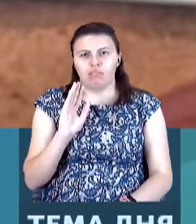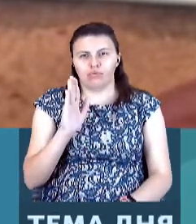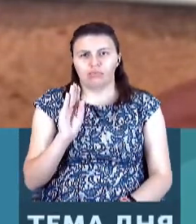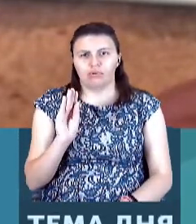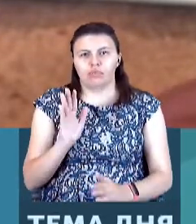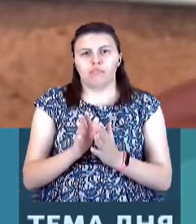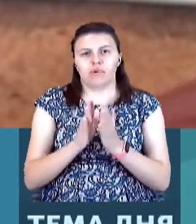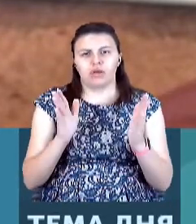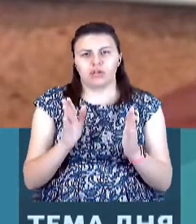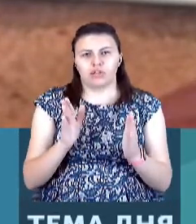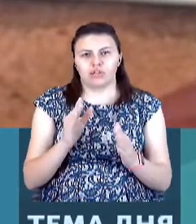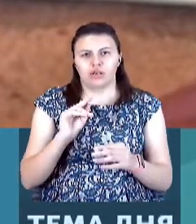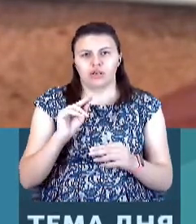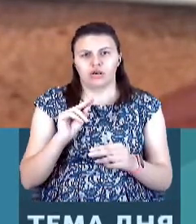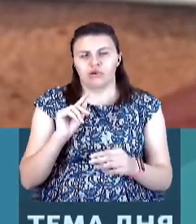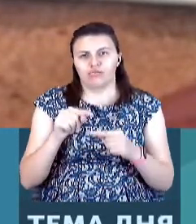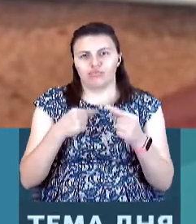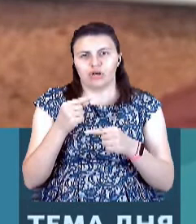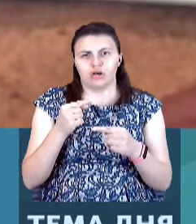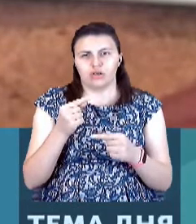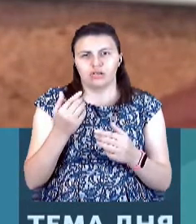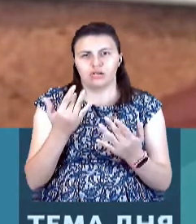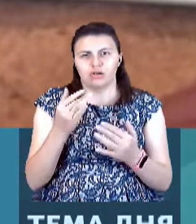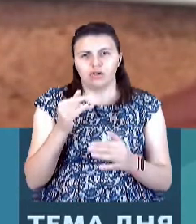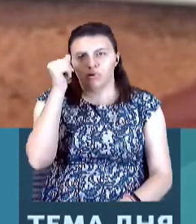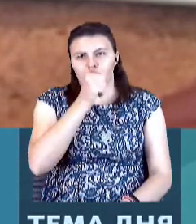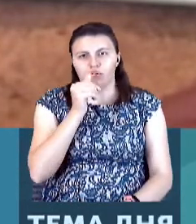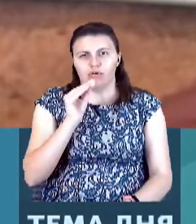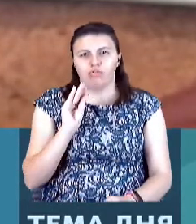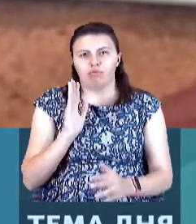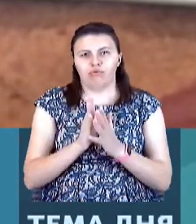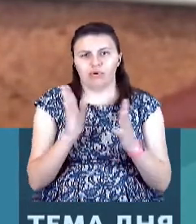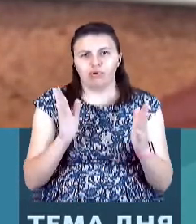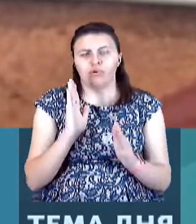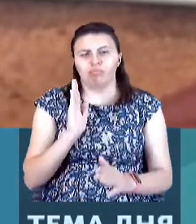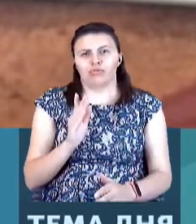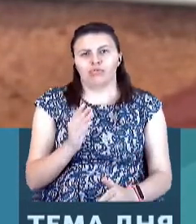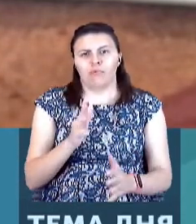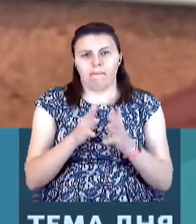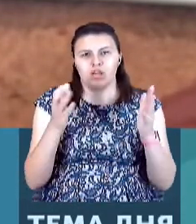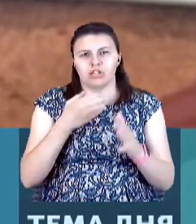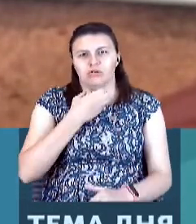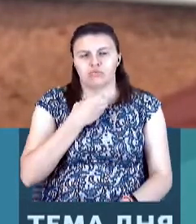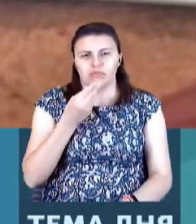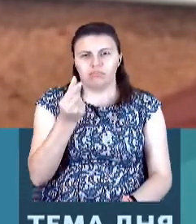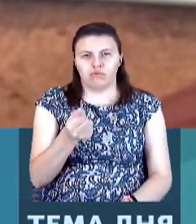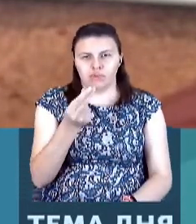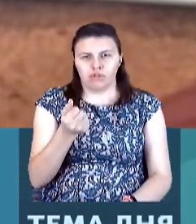цифру там через декілька років 6 тисяч і більше, то ясно, що це вже значніше підвищення. Хоча я повторюся, що